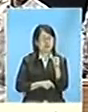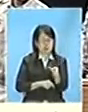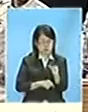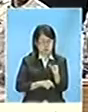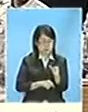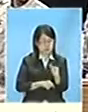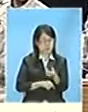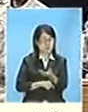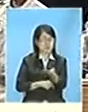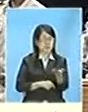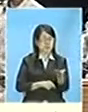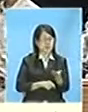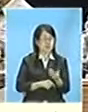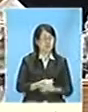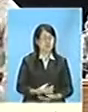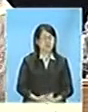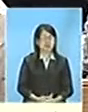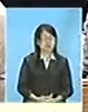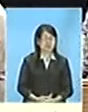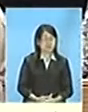ยค่ะ